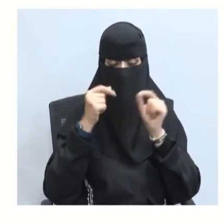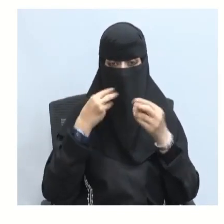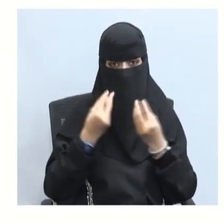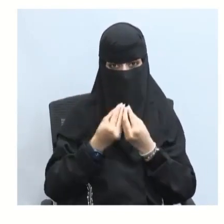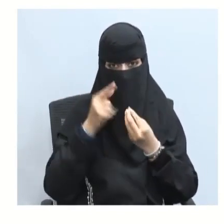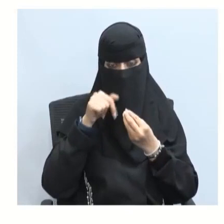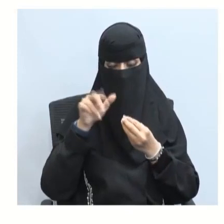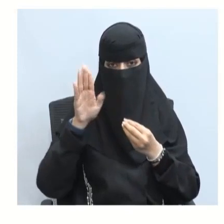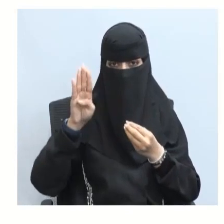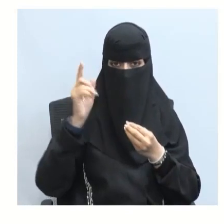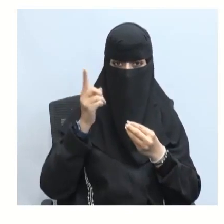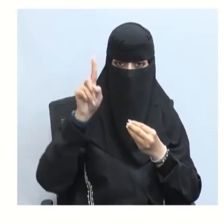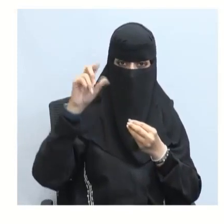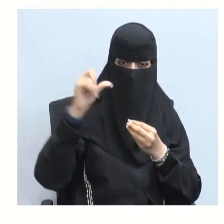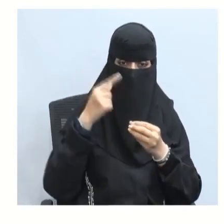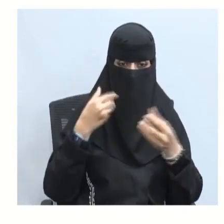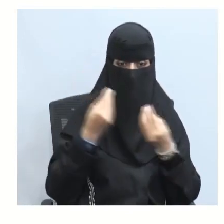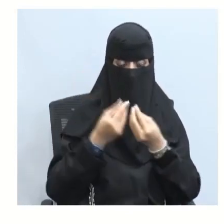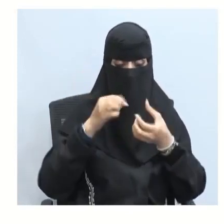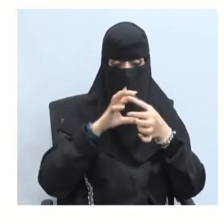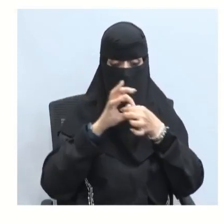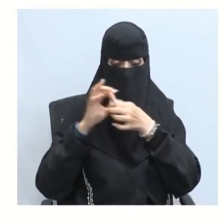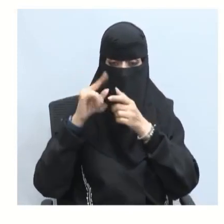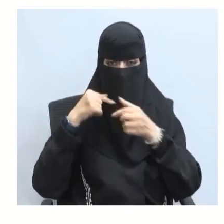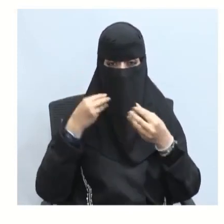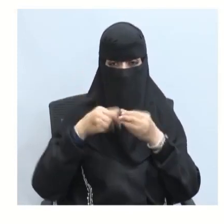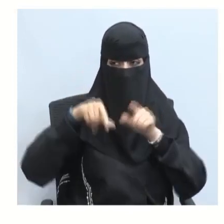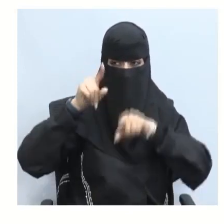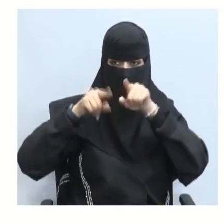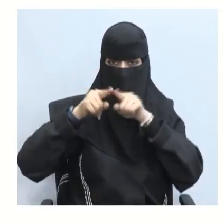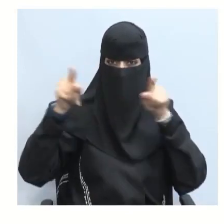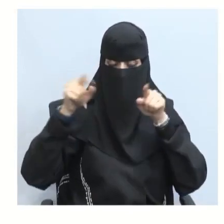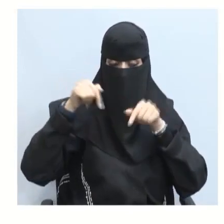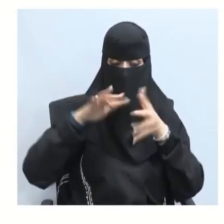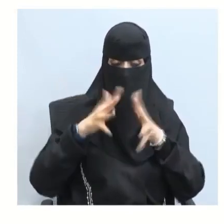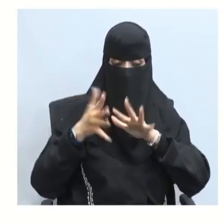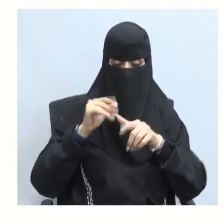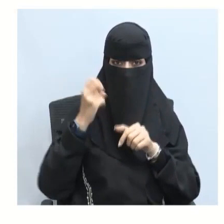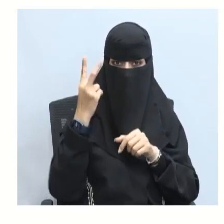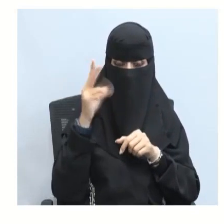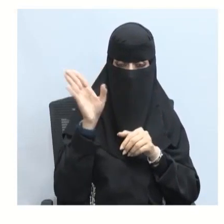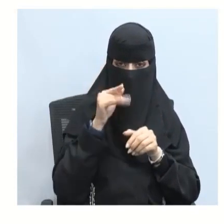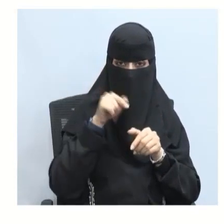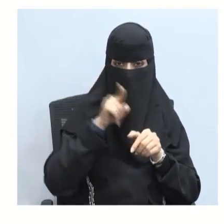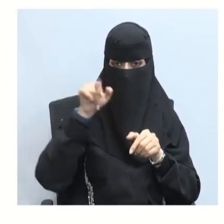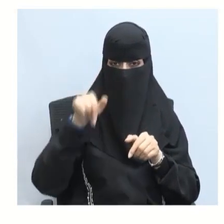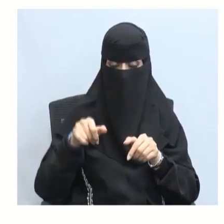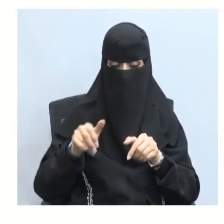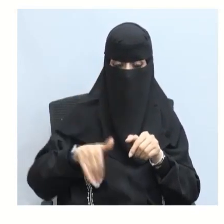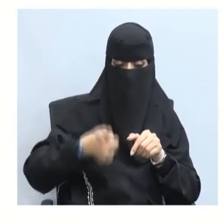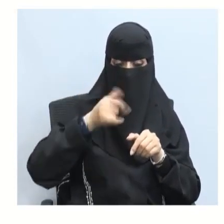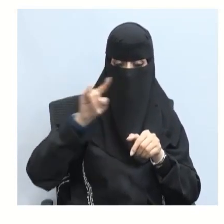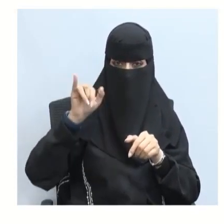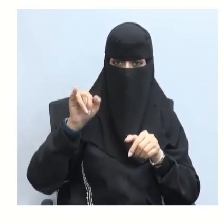ذرات كربون اخرى وتكون سلاسل تتراوح اطوالها ما بين ذرتين وهو في